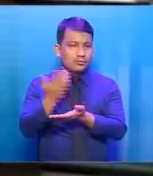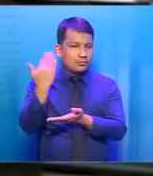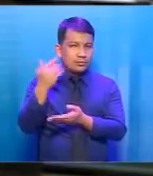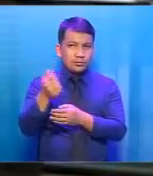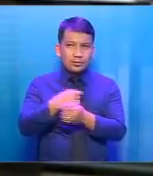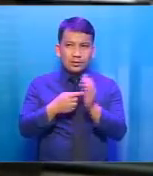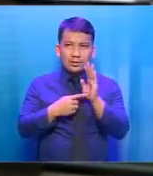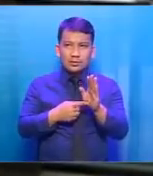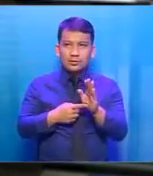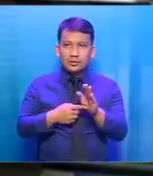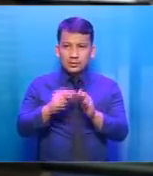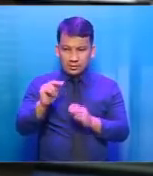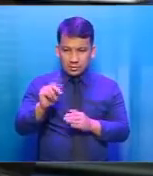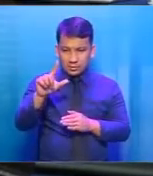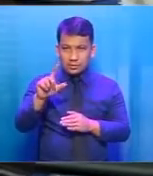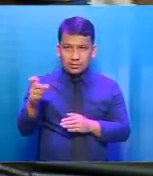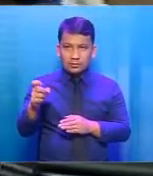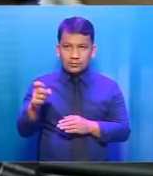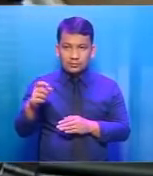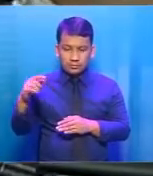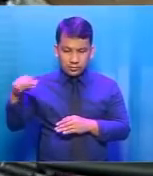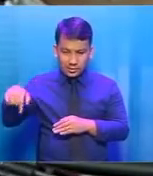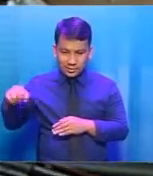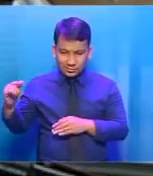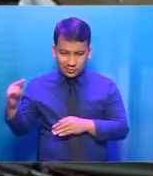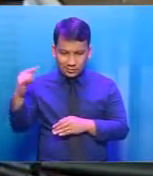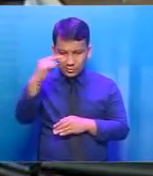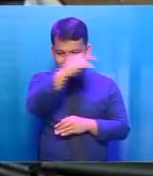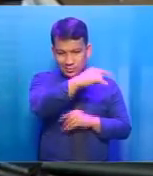Before, kung galing ka siguro sa NLEX, papunta sa airport,